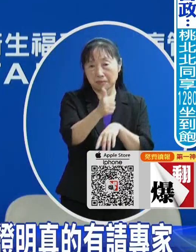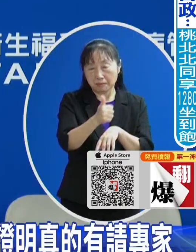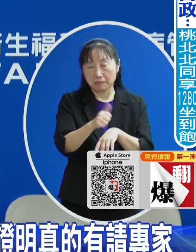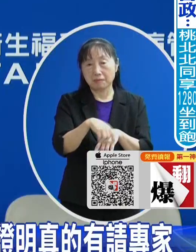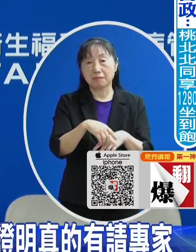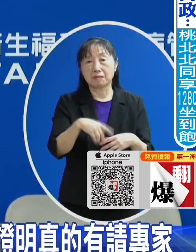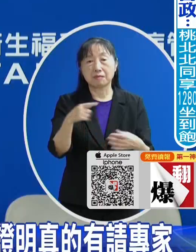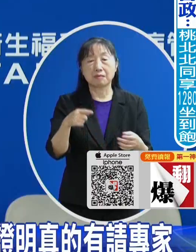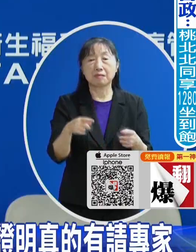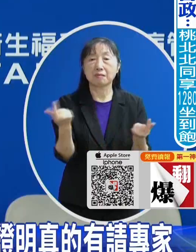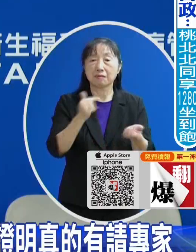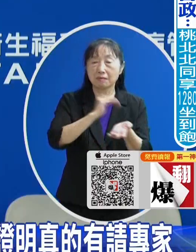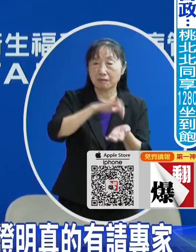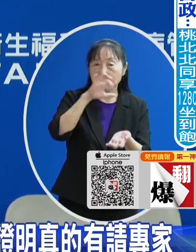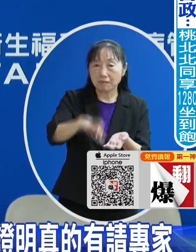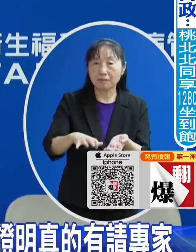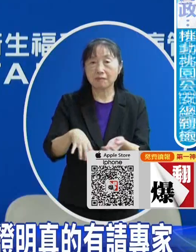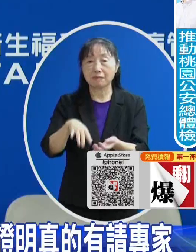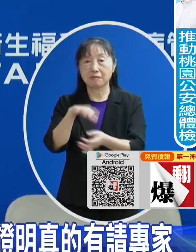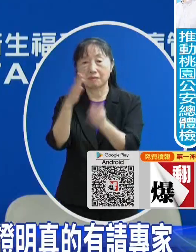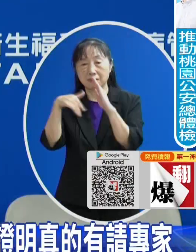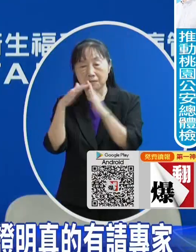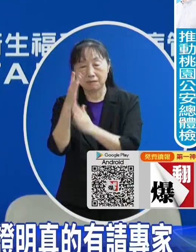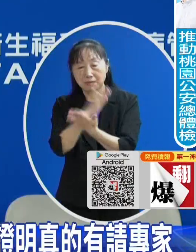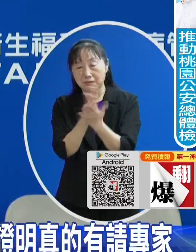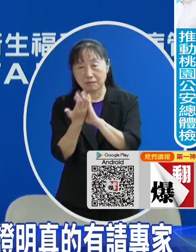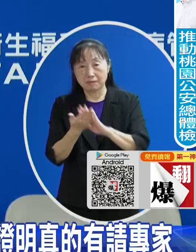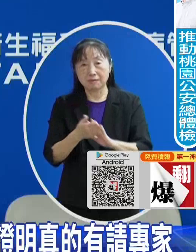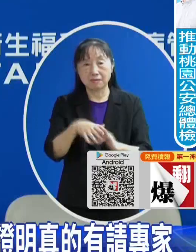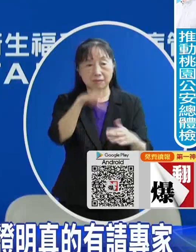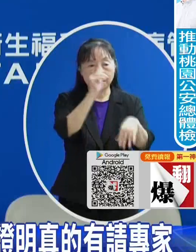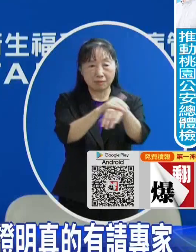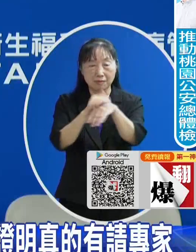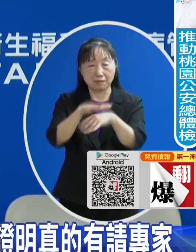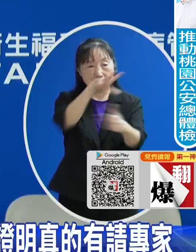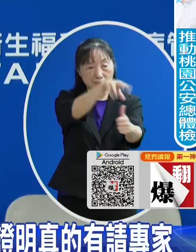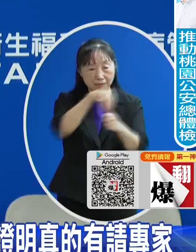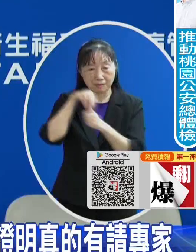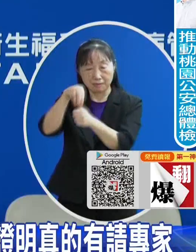机构里面请来的一些专家来做这样的一个